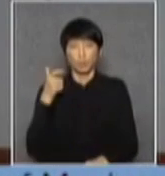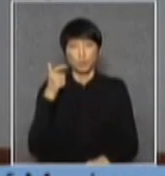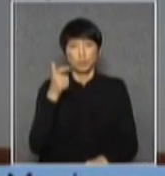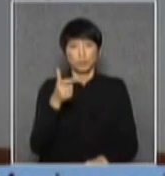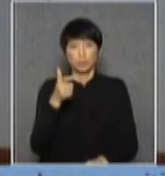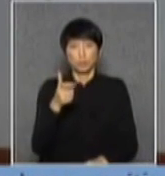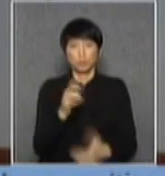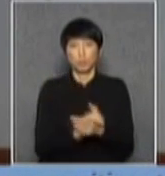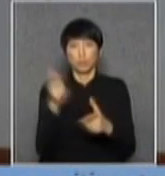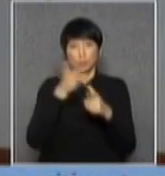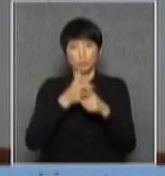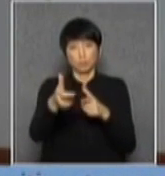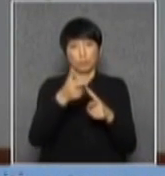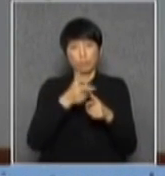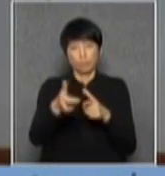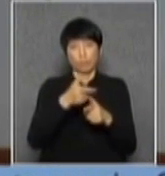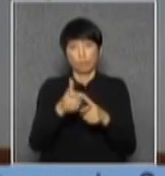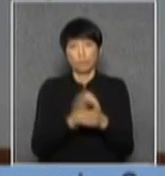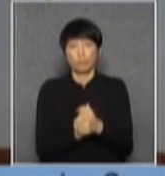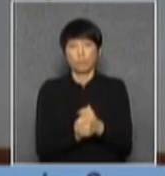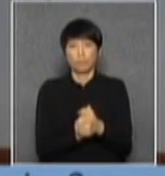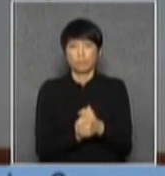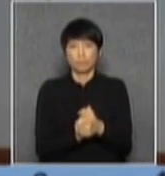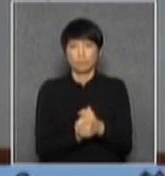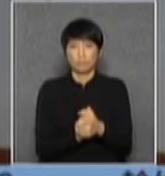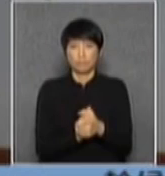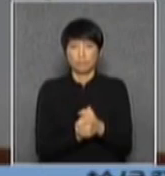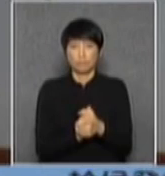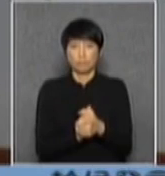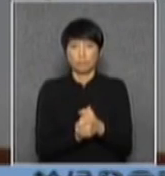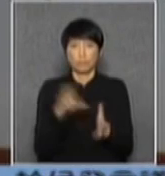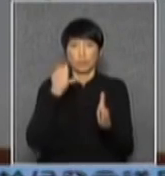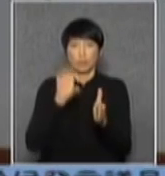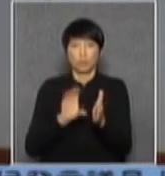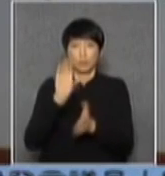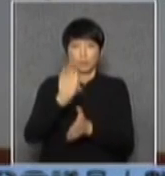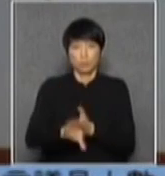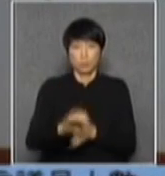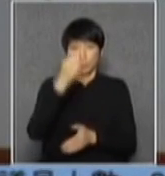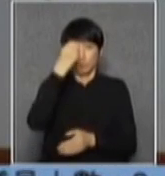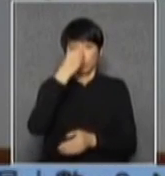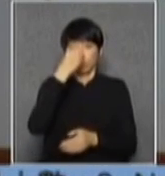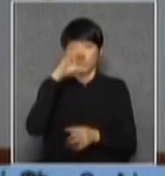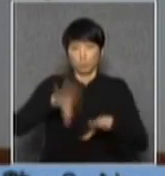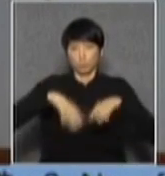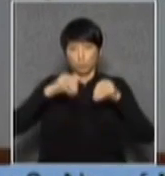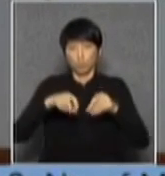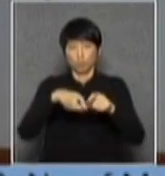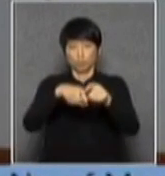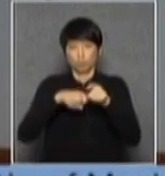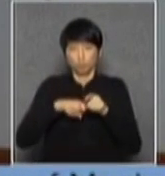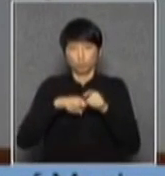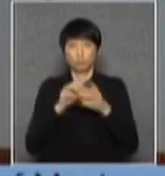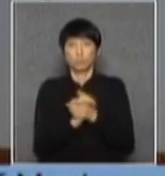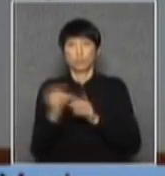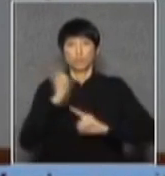不是要来做大白象的，注入国家资产的钱一定要追求高回报，自